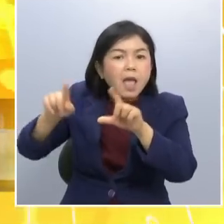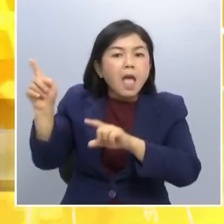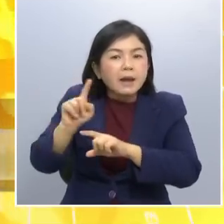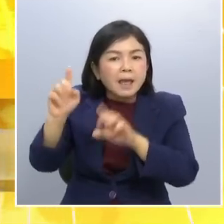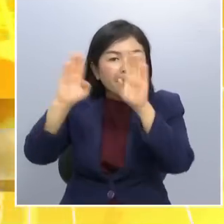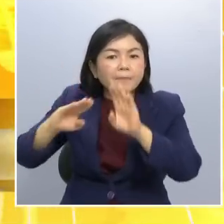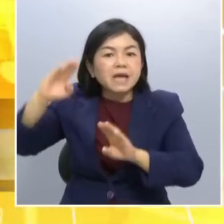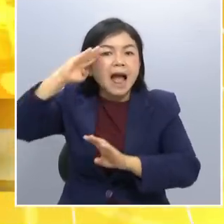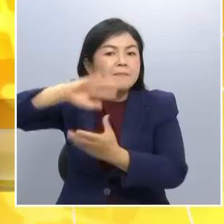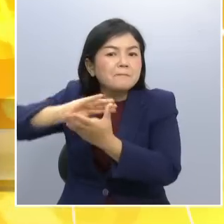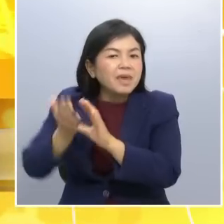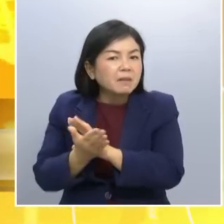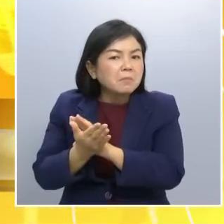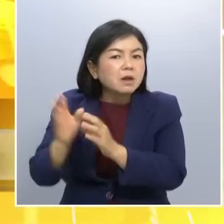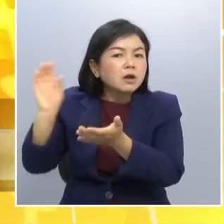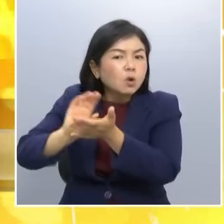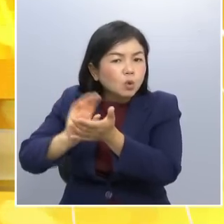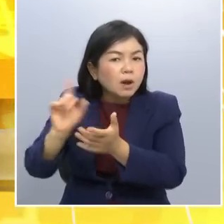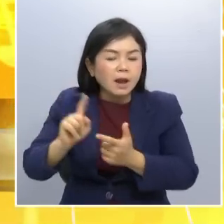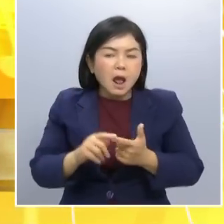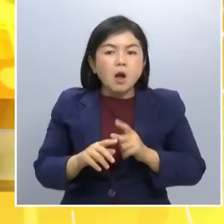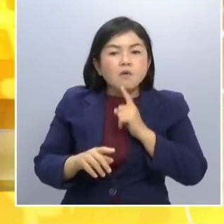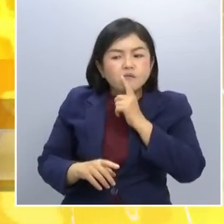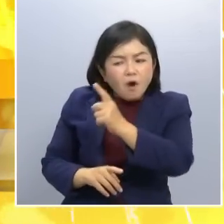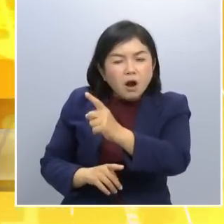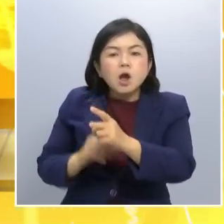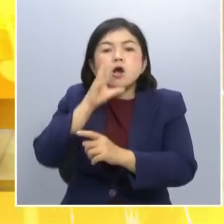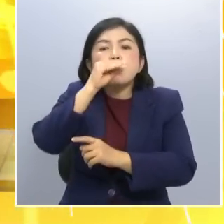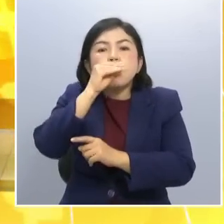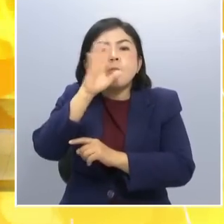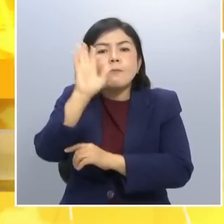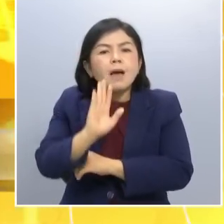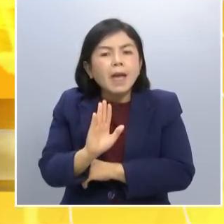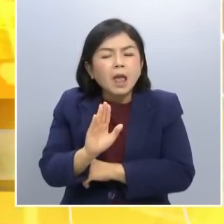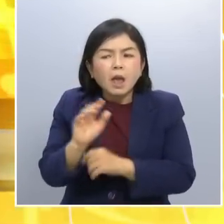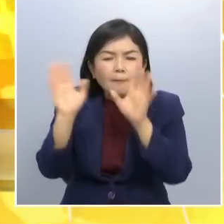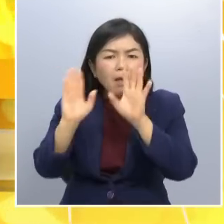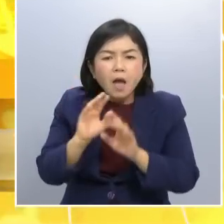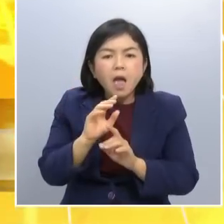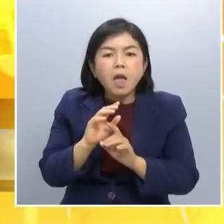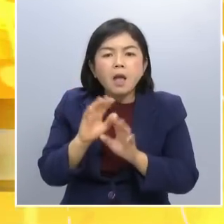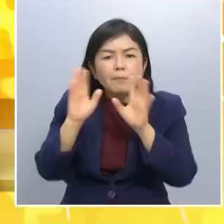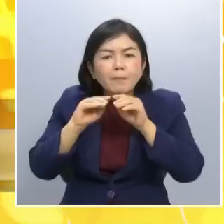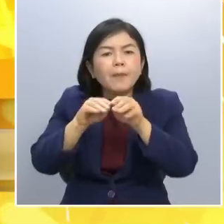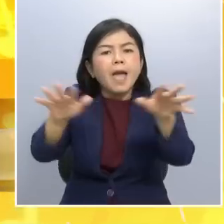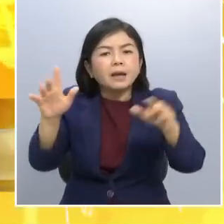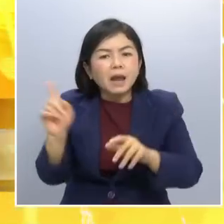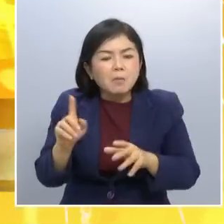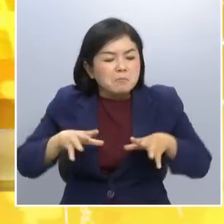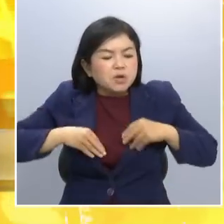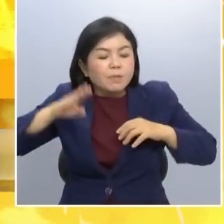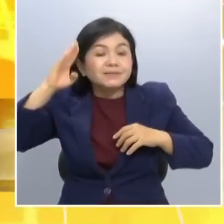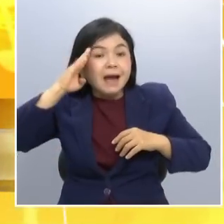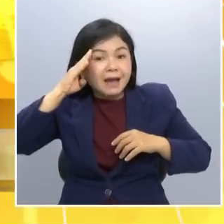ทัพลักษณะนี้คุณศรีสุวรรณยงค์ว่าคำพูดวิชาต้องการสื่อการต่อต้านเกี่ยวกับกองทัพ